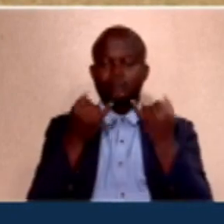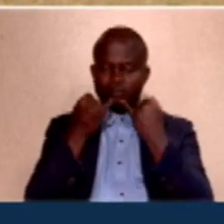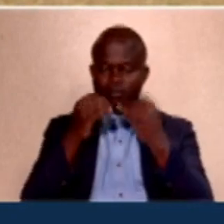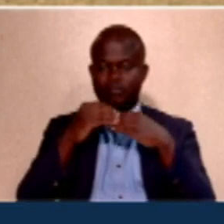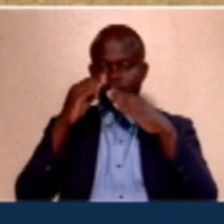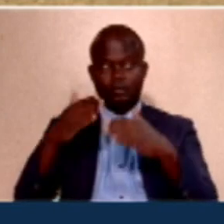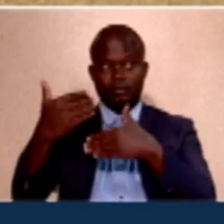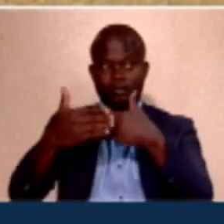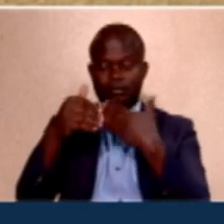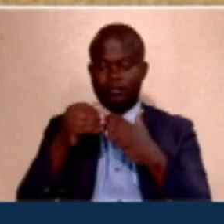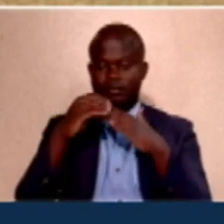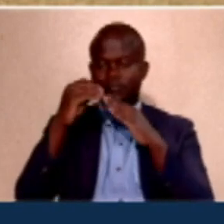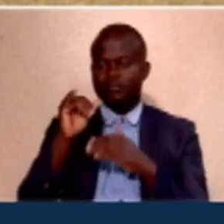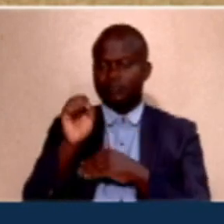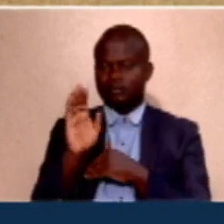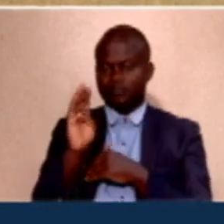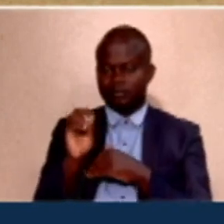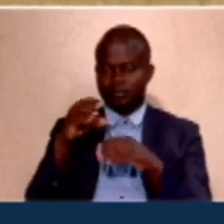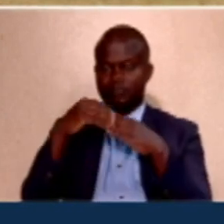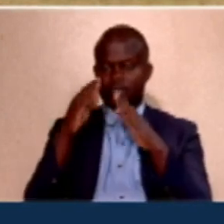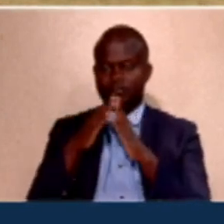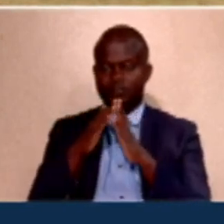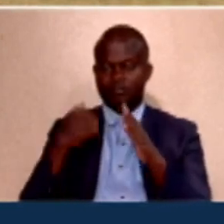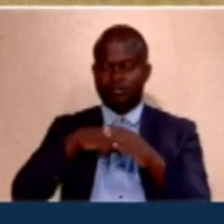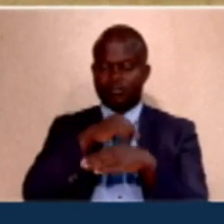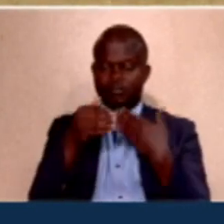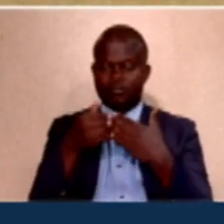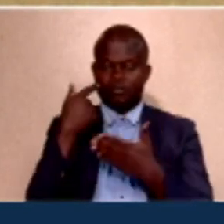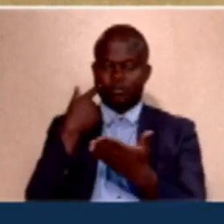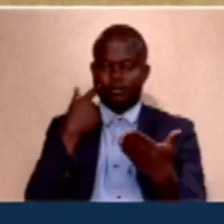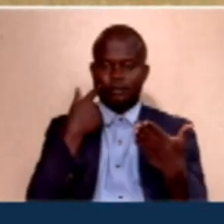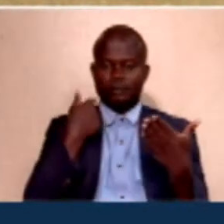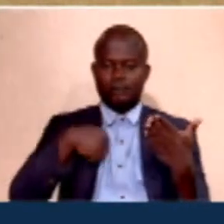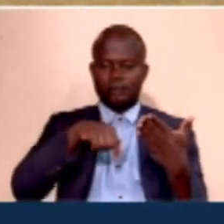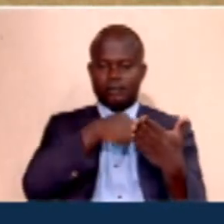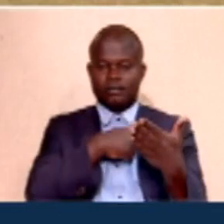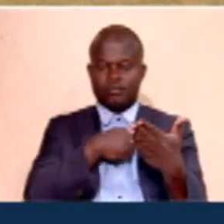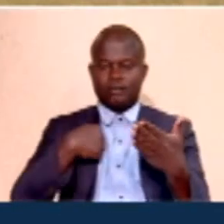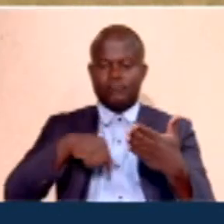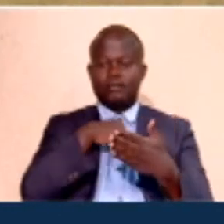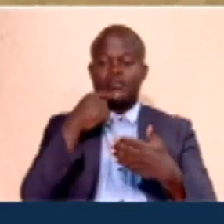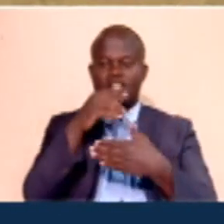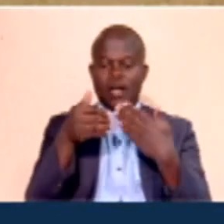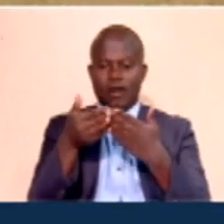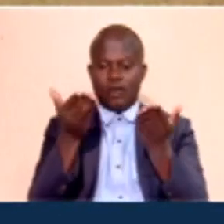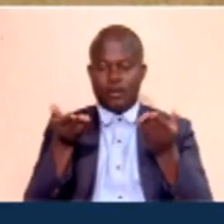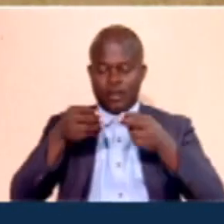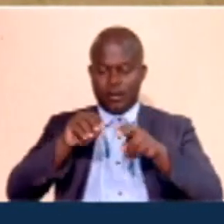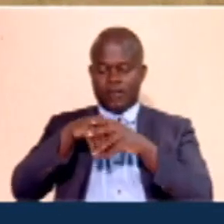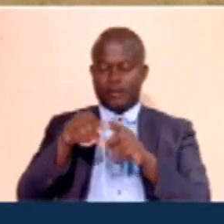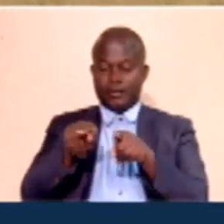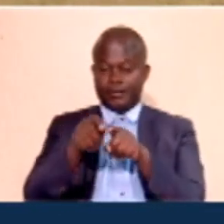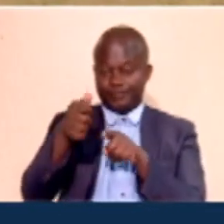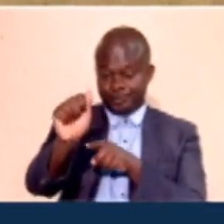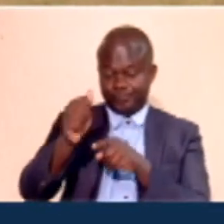umwegereye yaba mutwara sibo yaba umukuru w'umudugudu yaba w'akagari se iyo imirenge isanzwe yaramo ibikomera